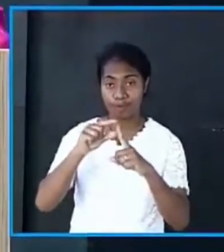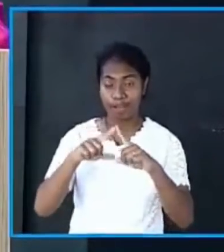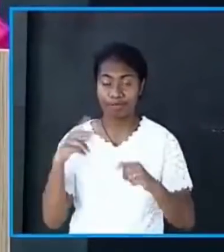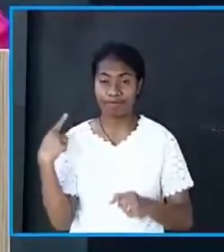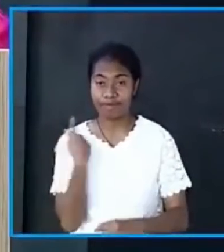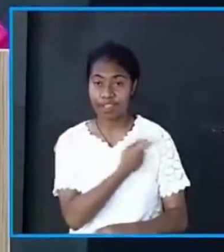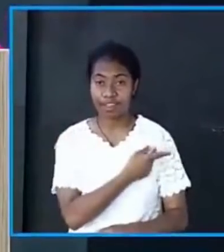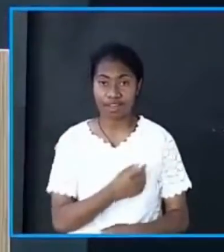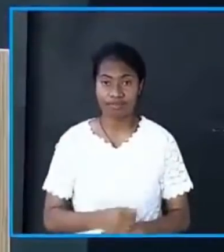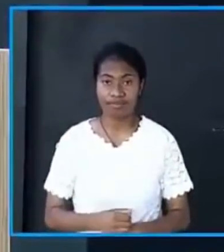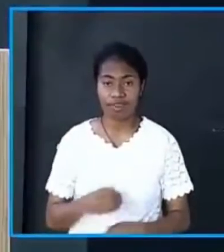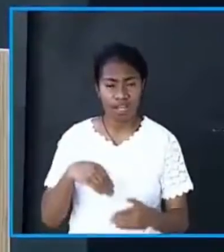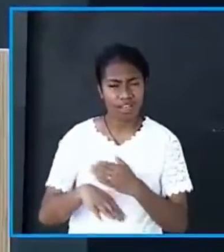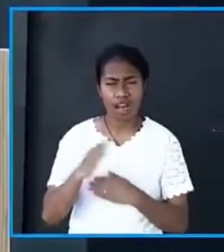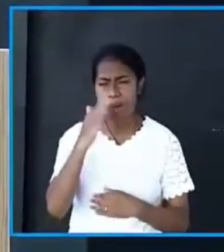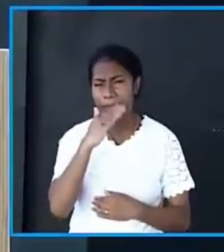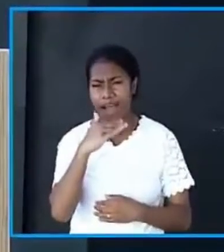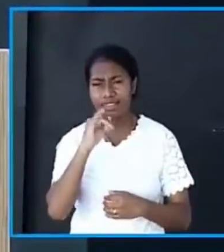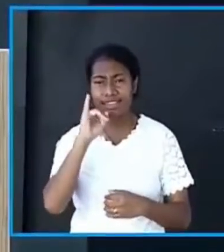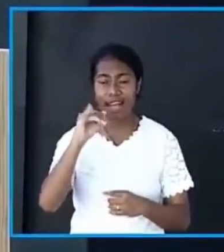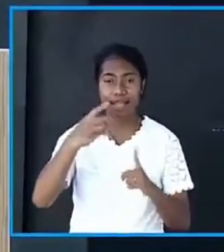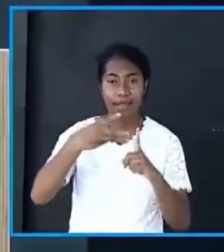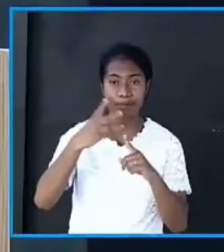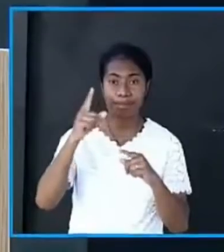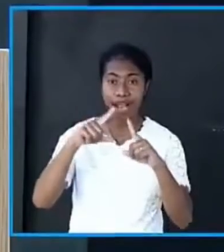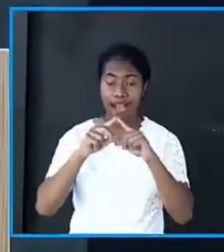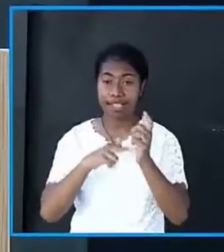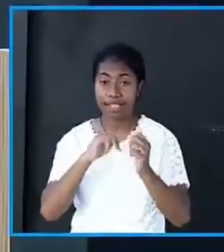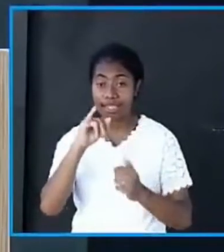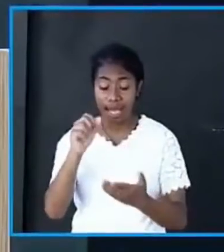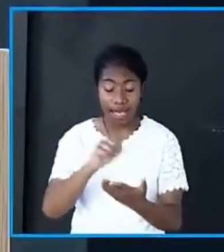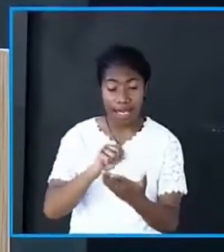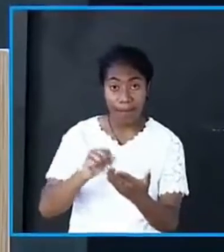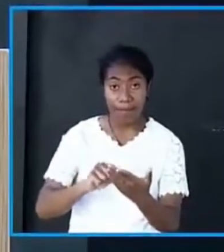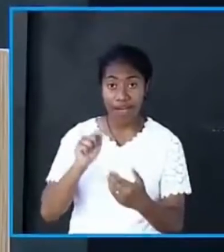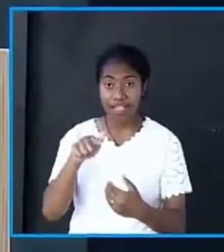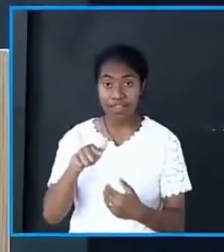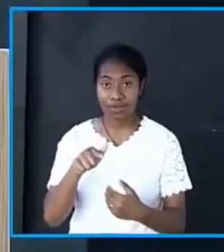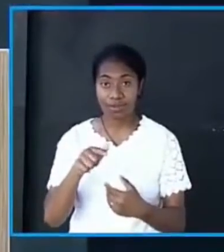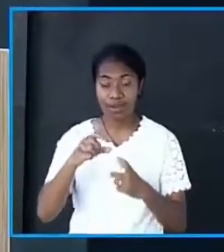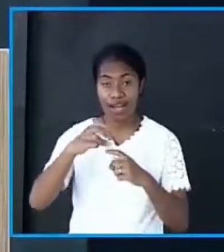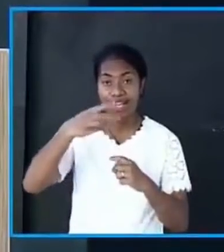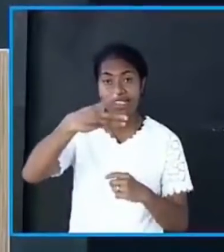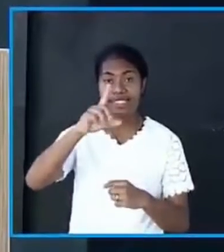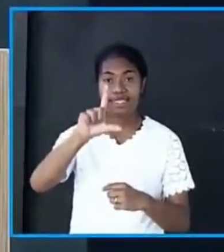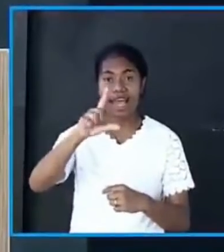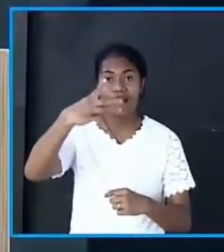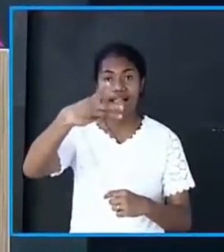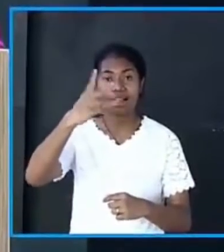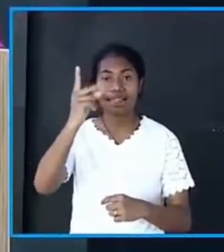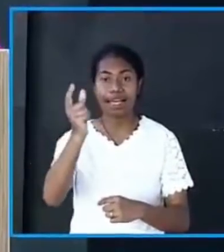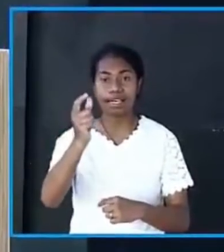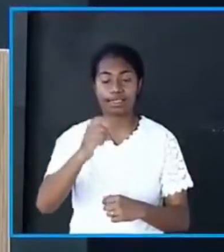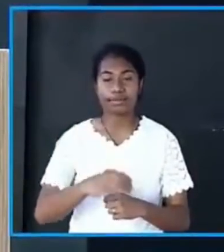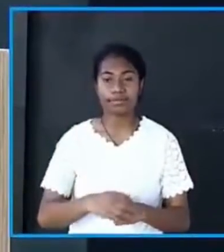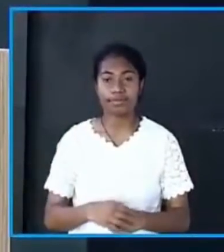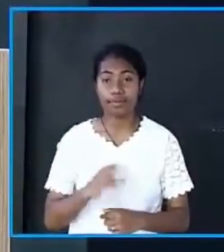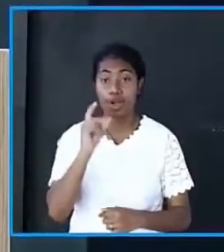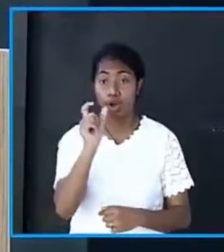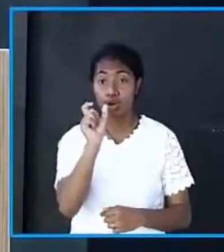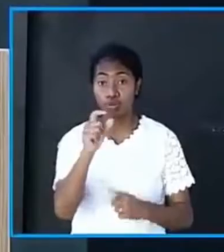dalam bahasa Ibrani gambar ini rendahkan kata Seleb dan rupa